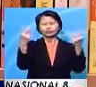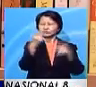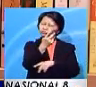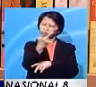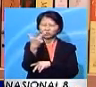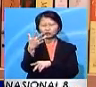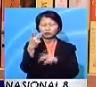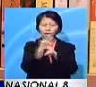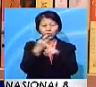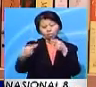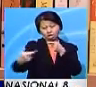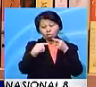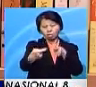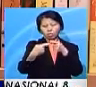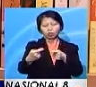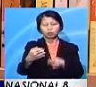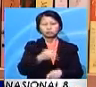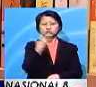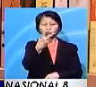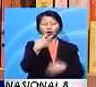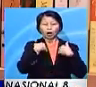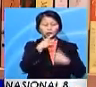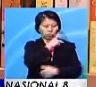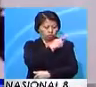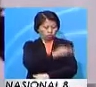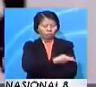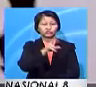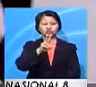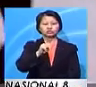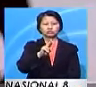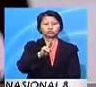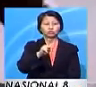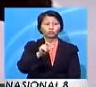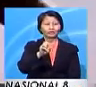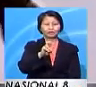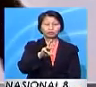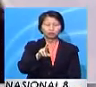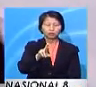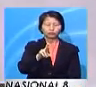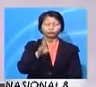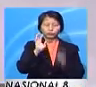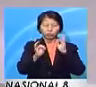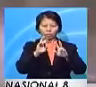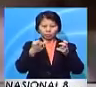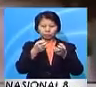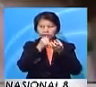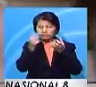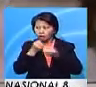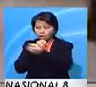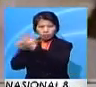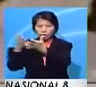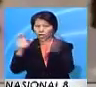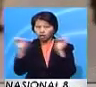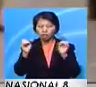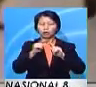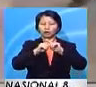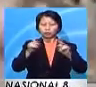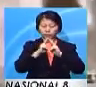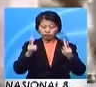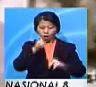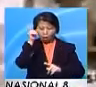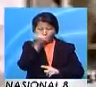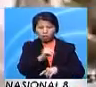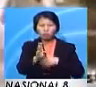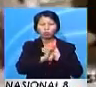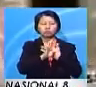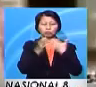dan kedua-duanya mempunyai kuasa nuklear. Jadi itu dikatakan isu ini walaupun tidak dihebahkan tetapi amat kritikal